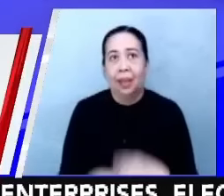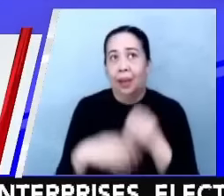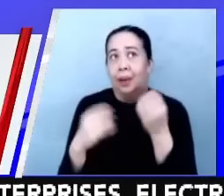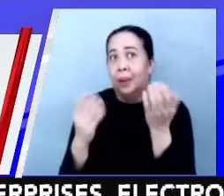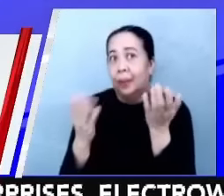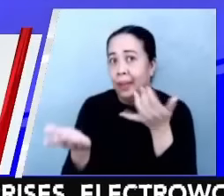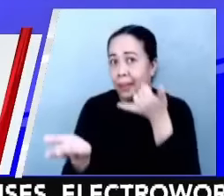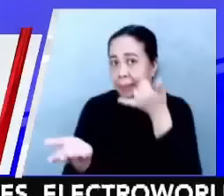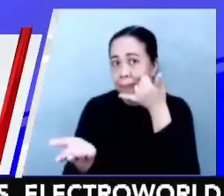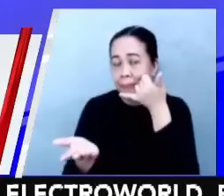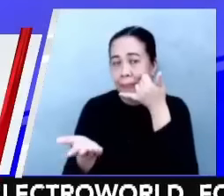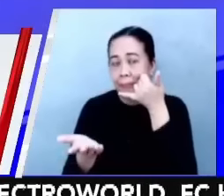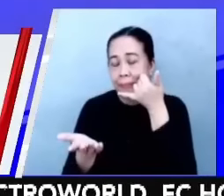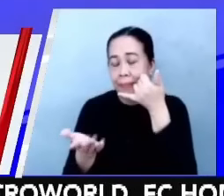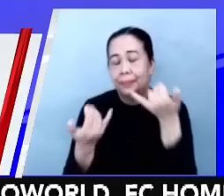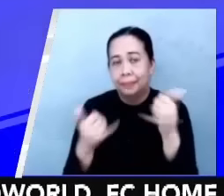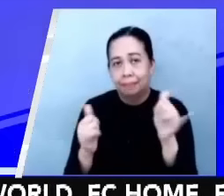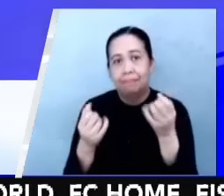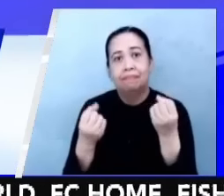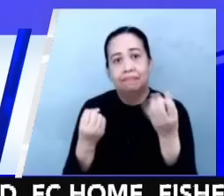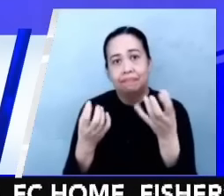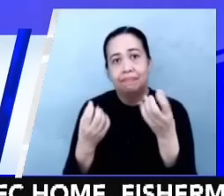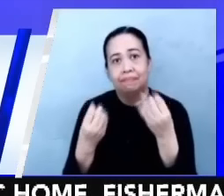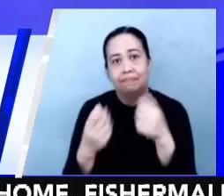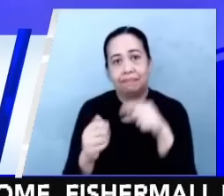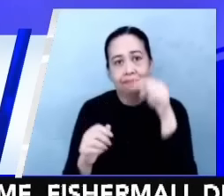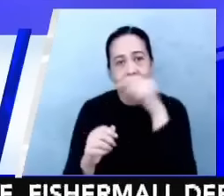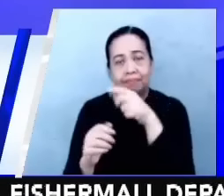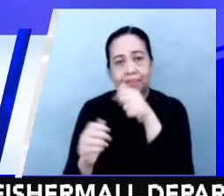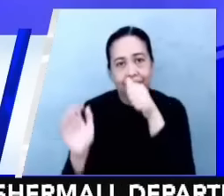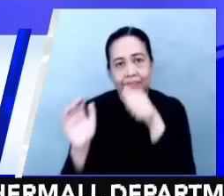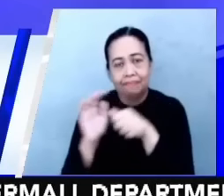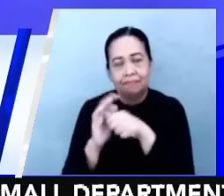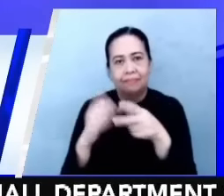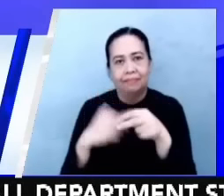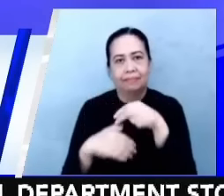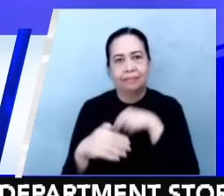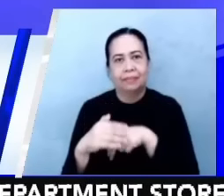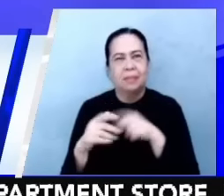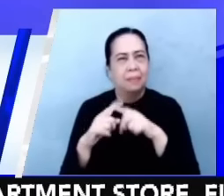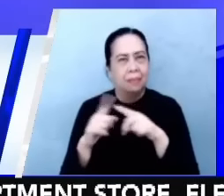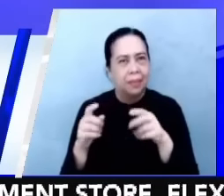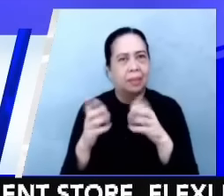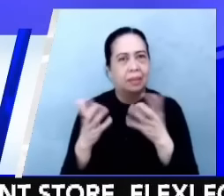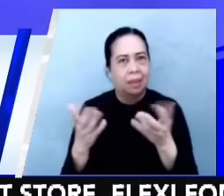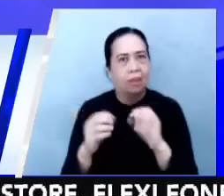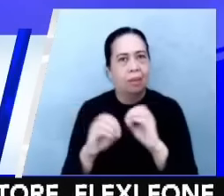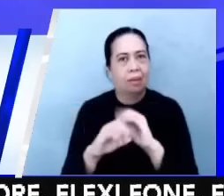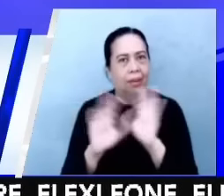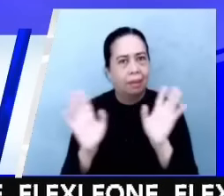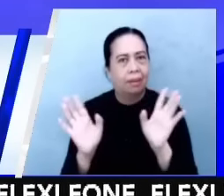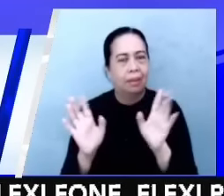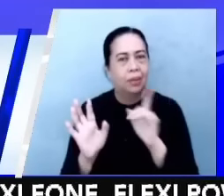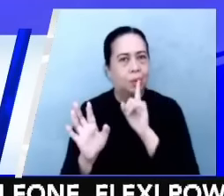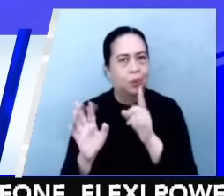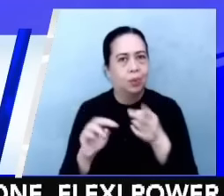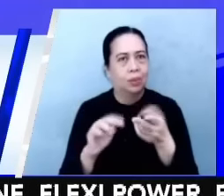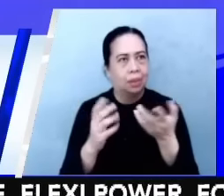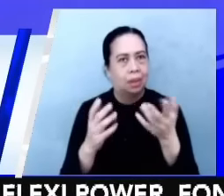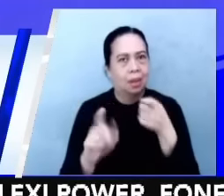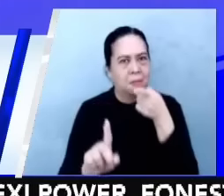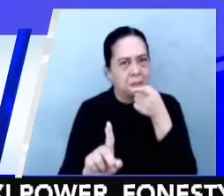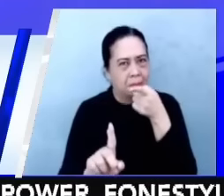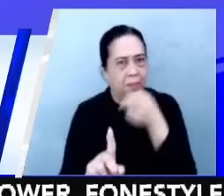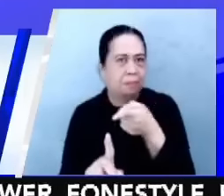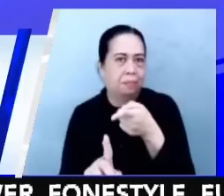pa rin kasinungalingang nakatago Igan pero medyo matimbang na yung katotohanan ng natumbok namin Actually ang